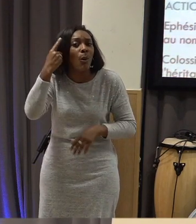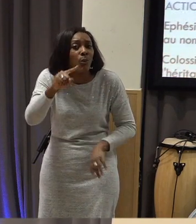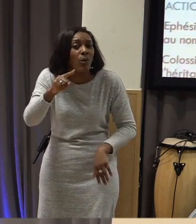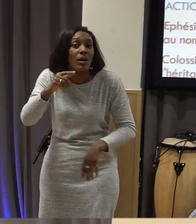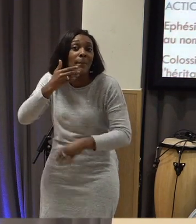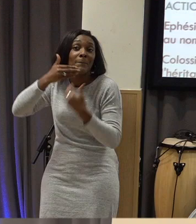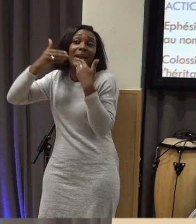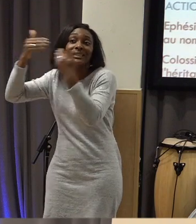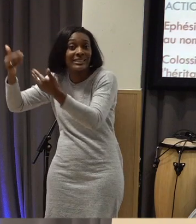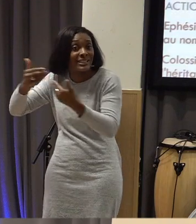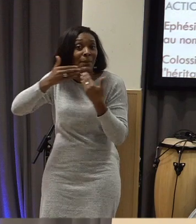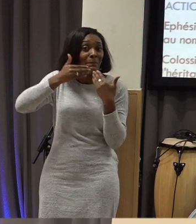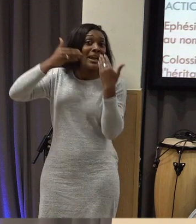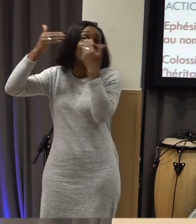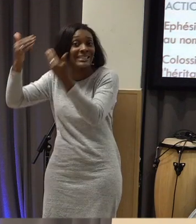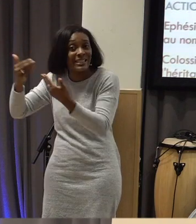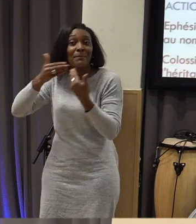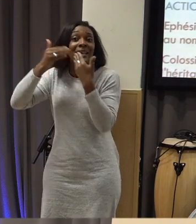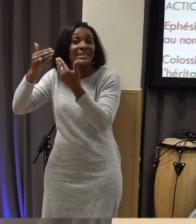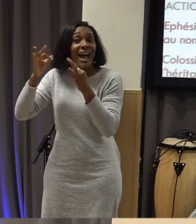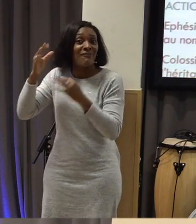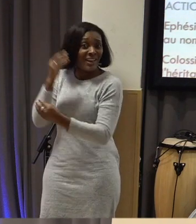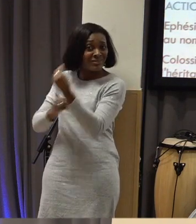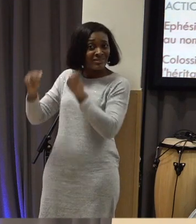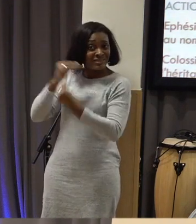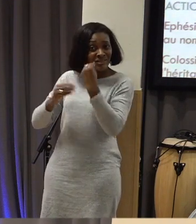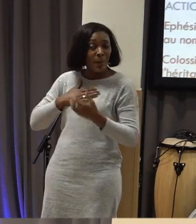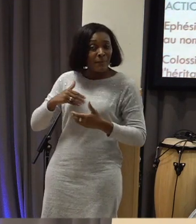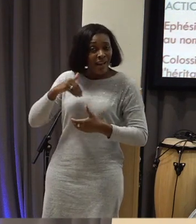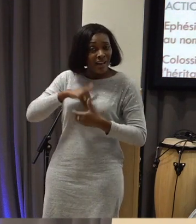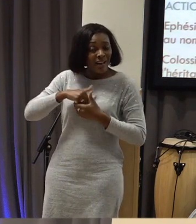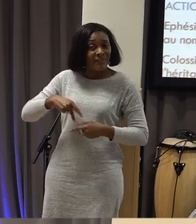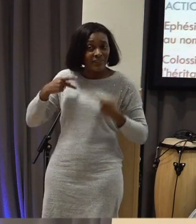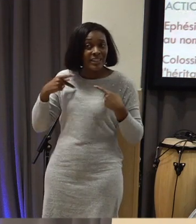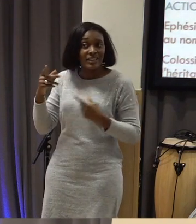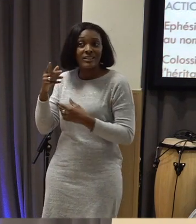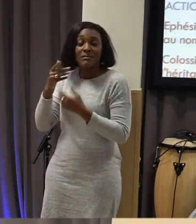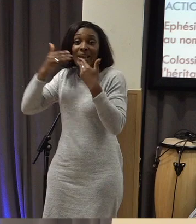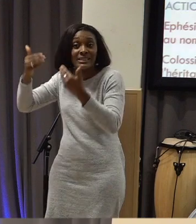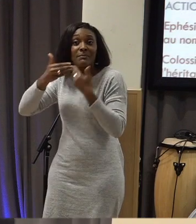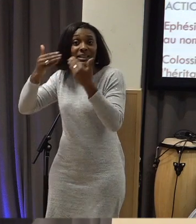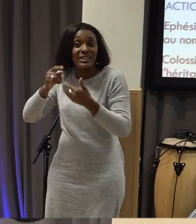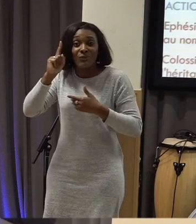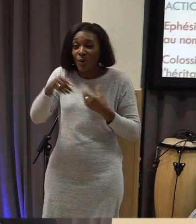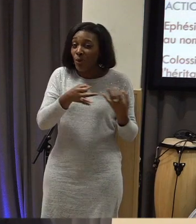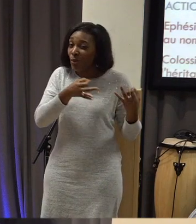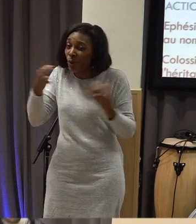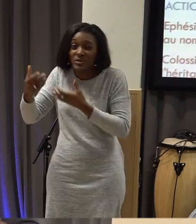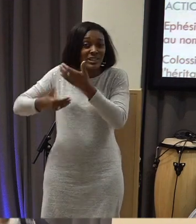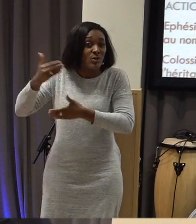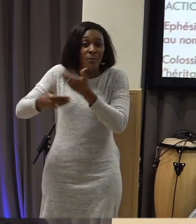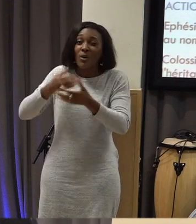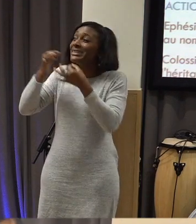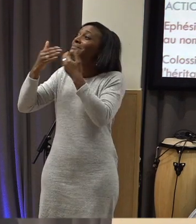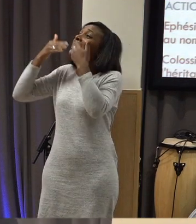grâce. Remercier Dieu pour ce qu'il fait dans nos vies. Rendez continuellement grâce pour toutes